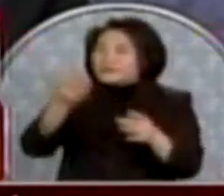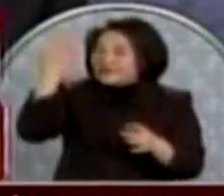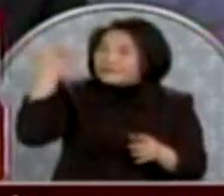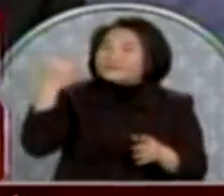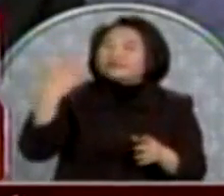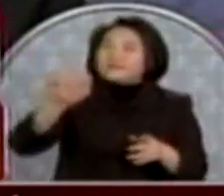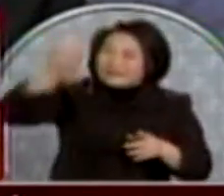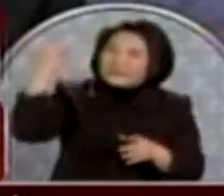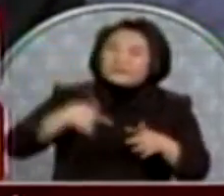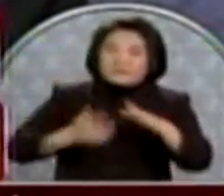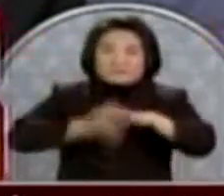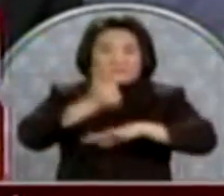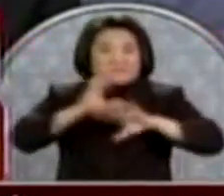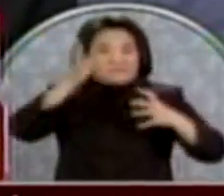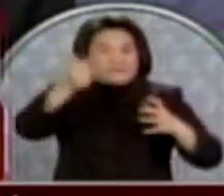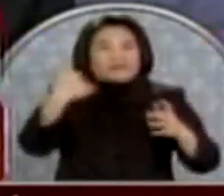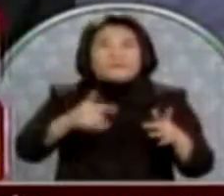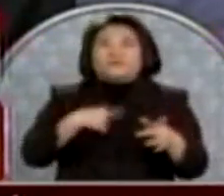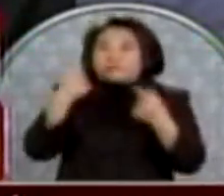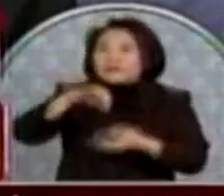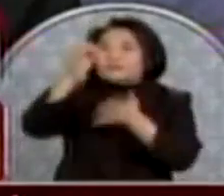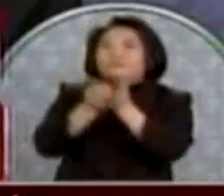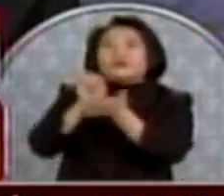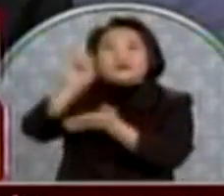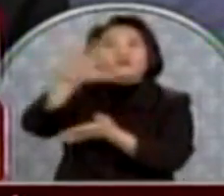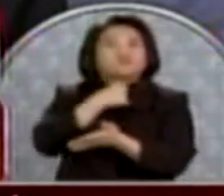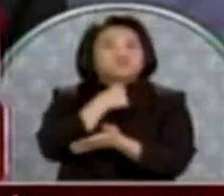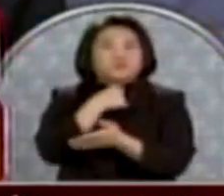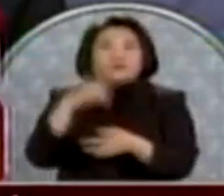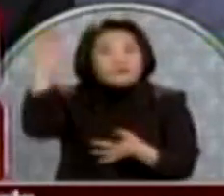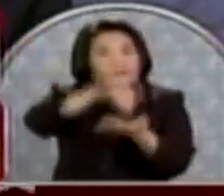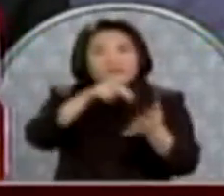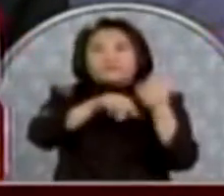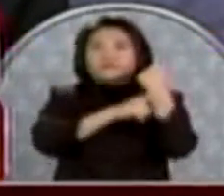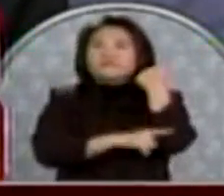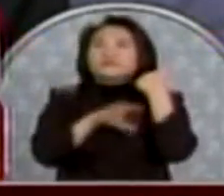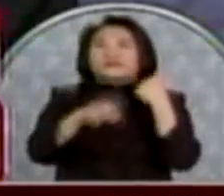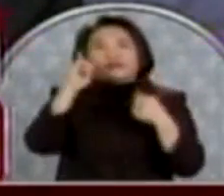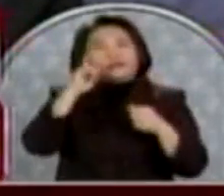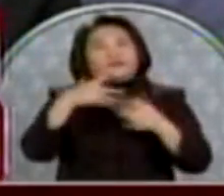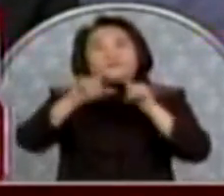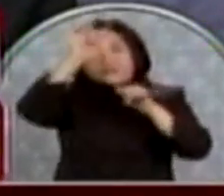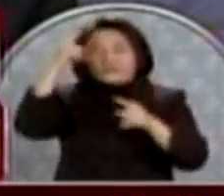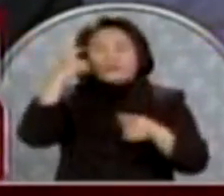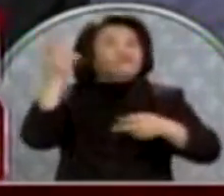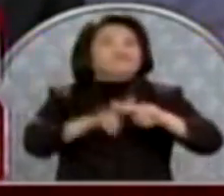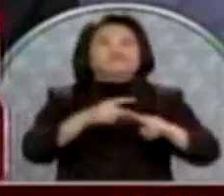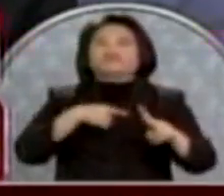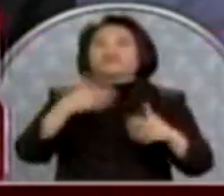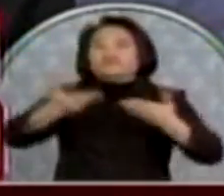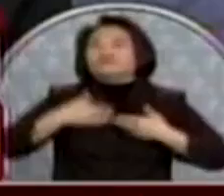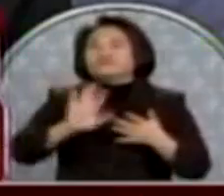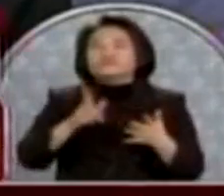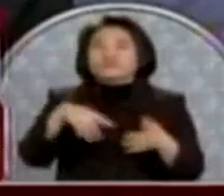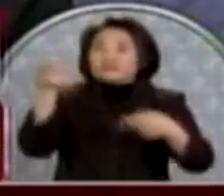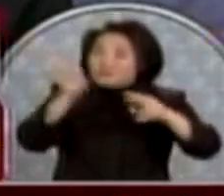成报备制，我上任之后就提出的草案就是报备制，可是很遗憾的，在立法院的民进党不接受，他要废除掉。那废